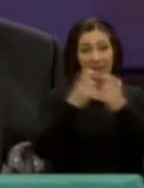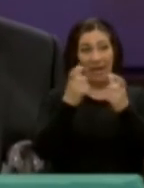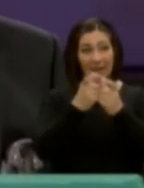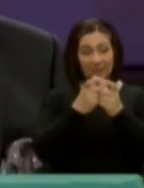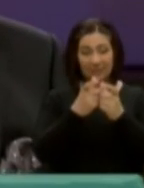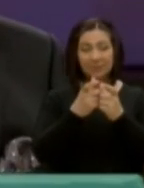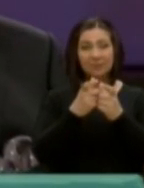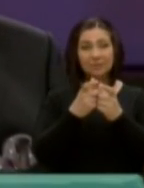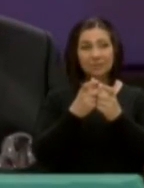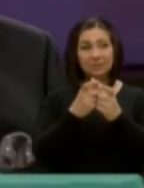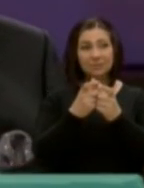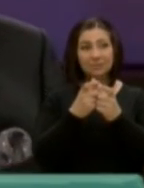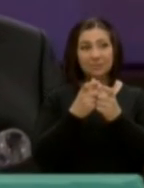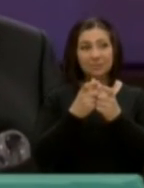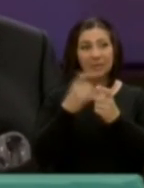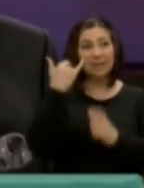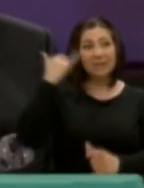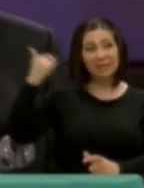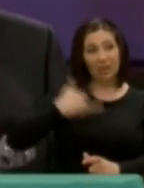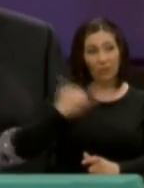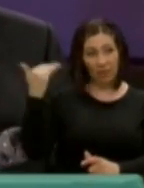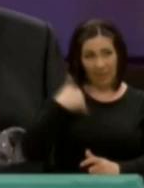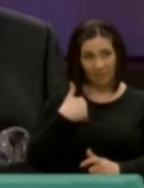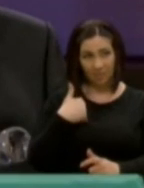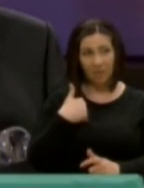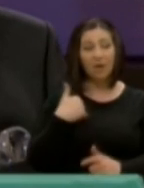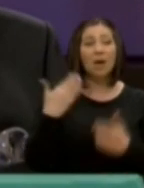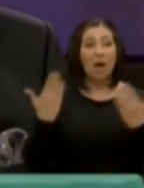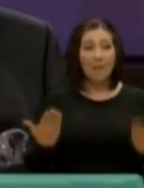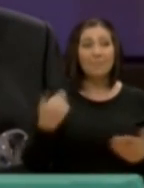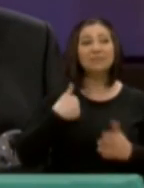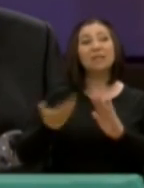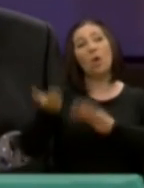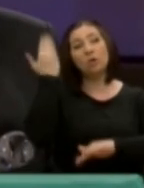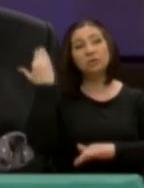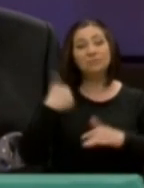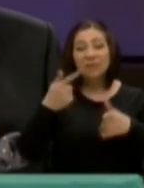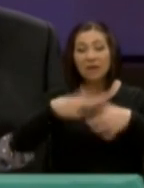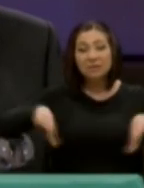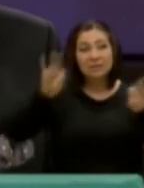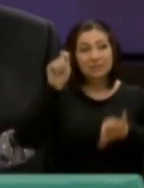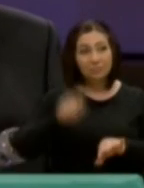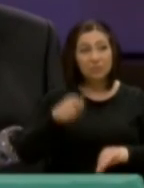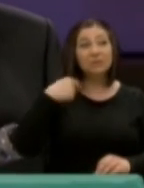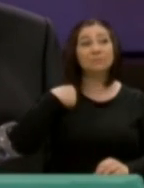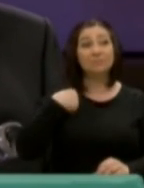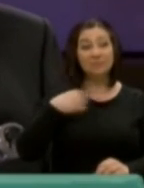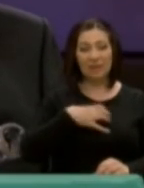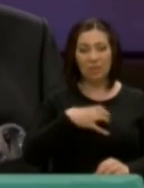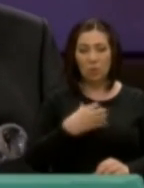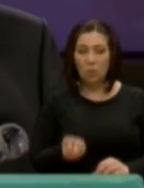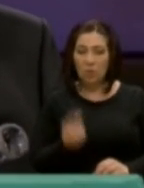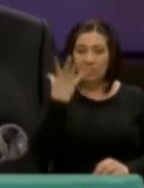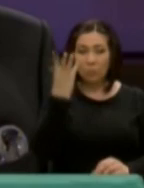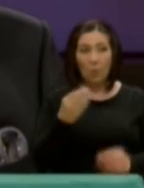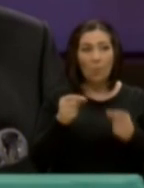tarafından böyle bir telefon aldık. Fakat biz daha önce bu hazırlığı yapmıştık. Şu anda kendi üretimimiz